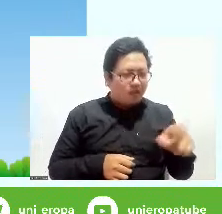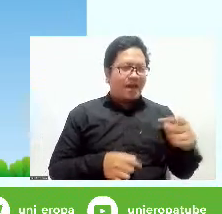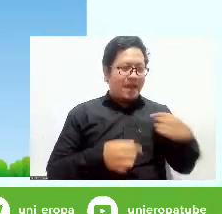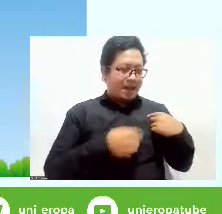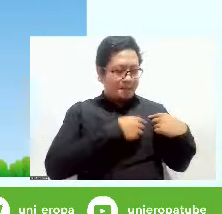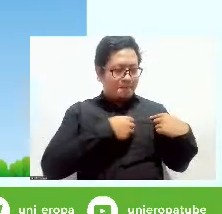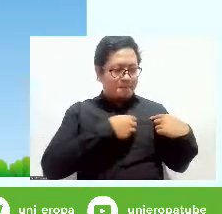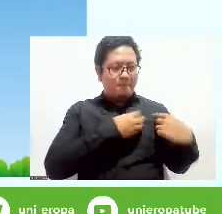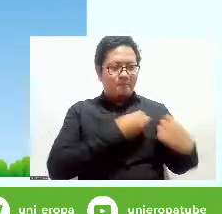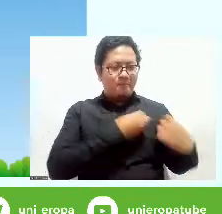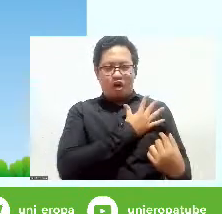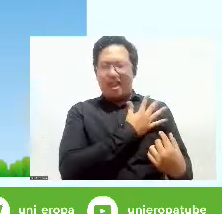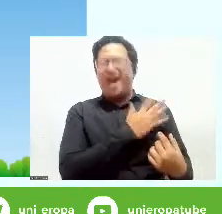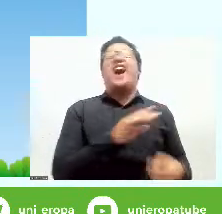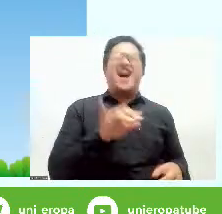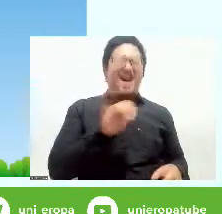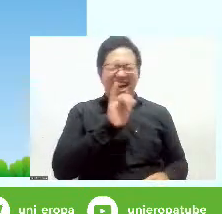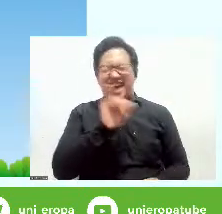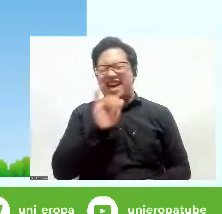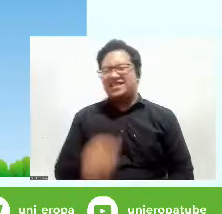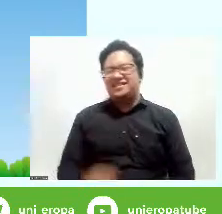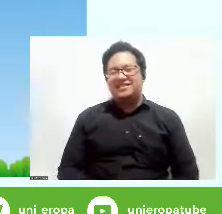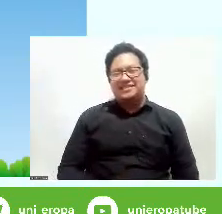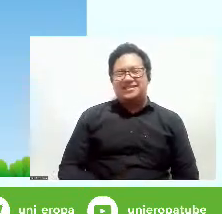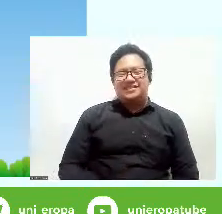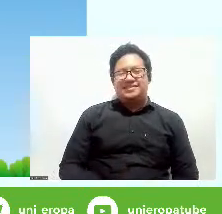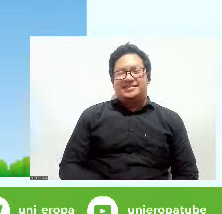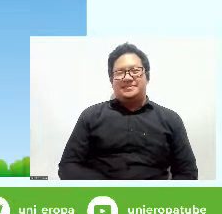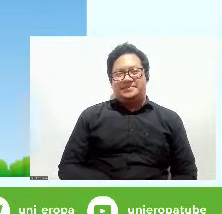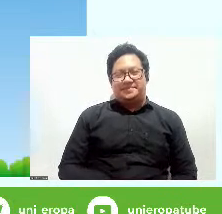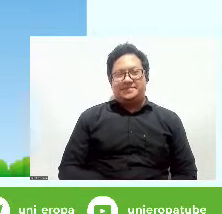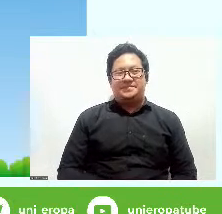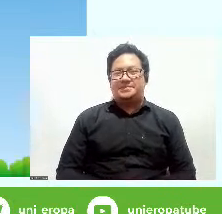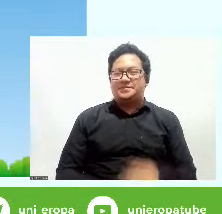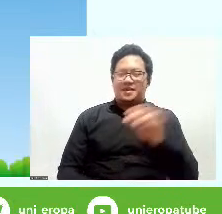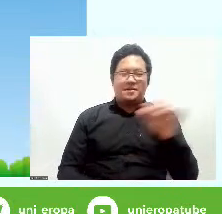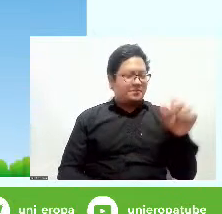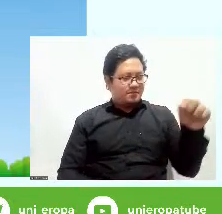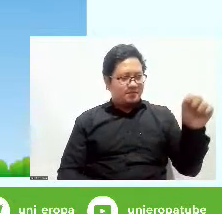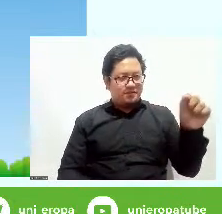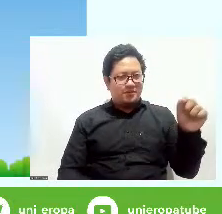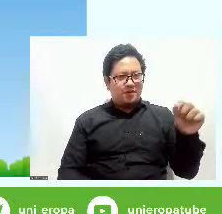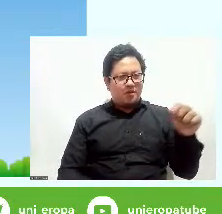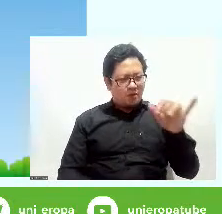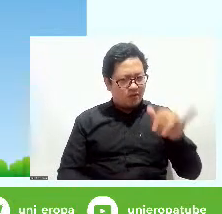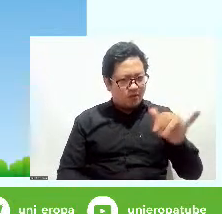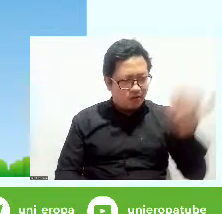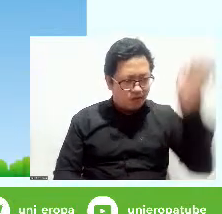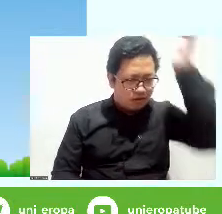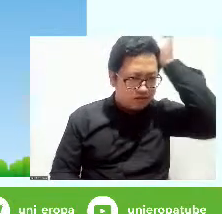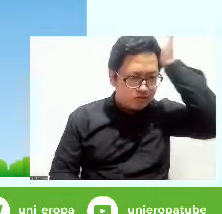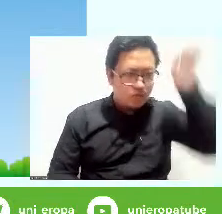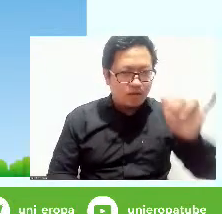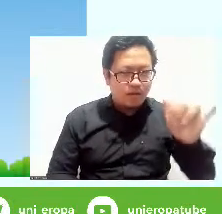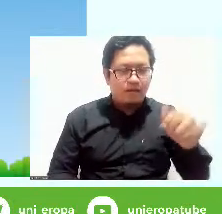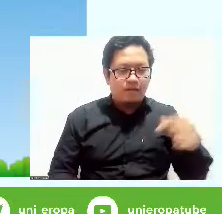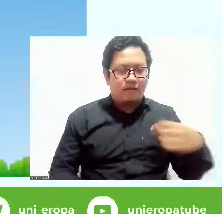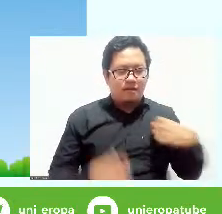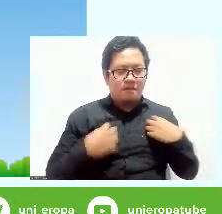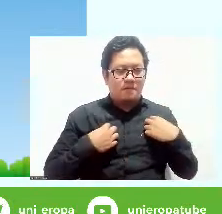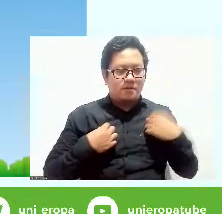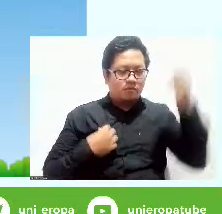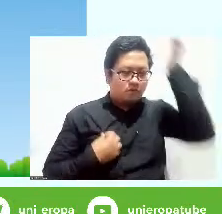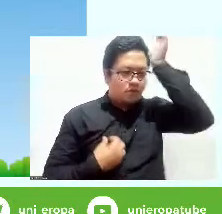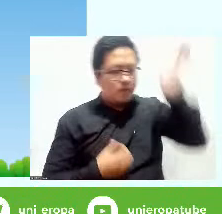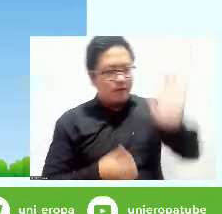subhah jadi gaun ya sauna bener-bener Oh iya juga ya yang bajunya nggak hijau berikut ini ada